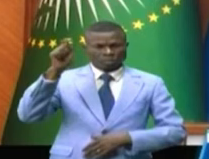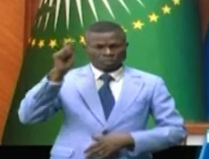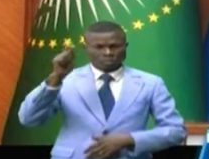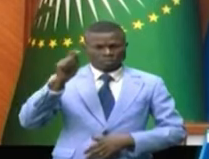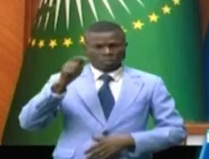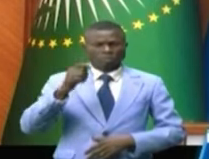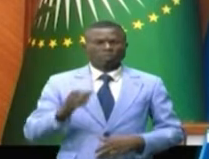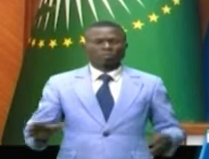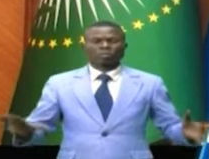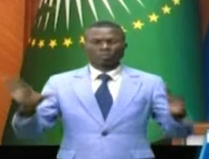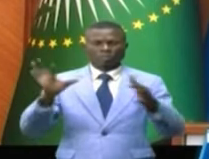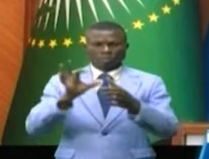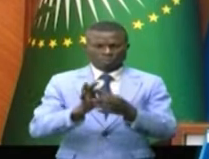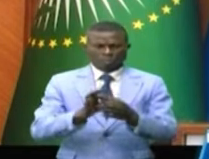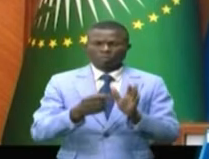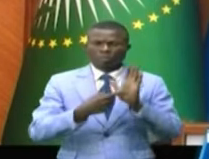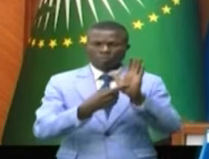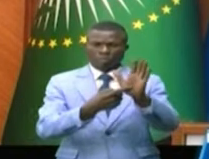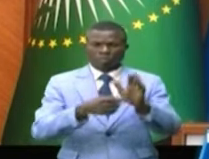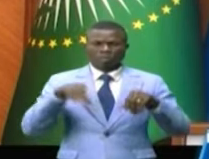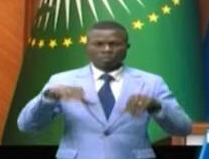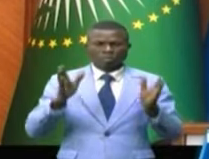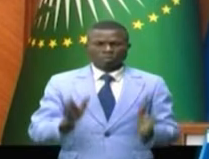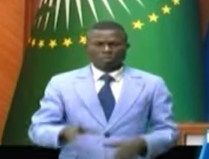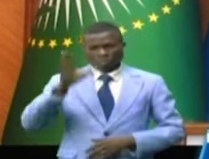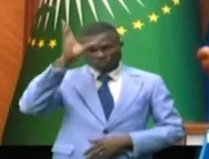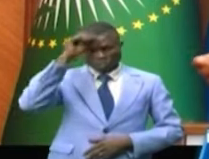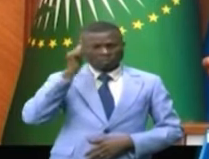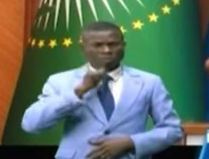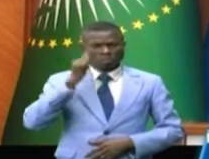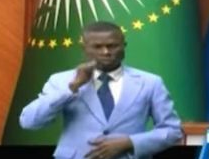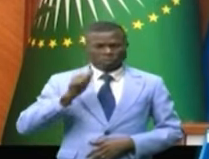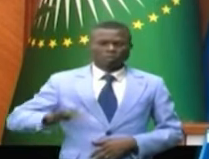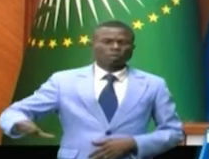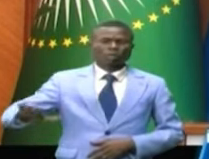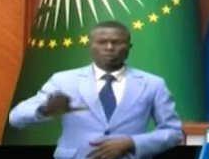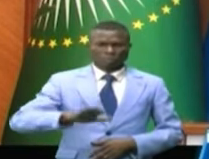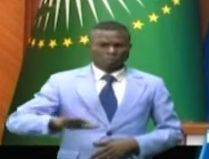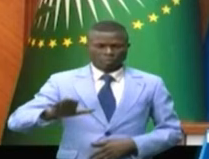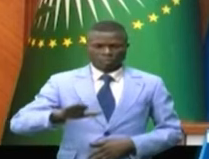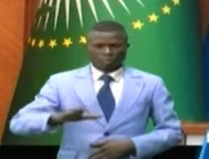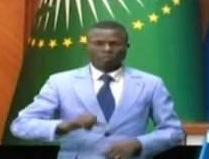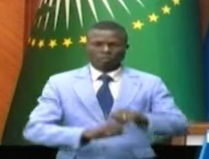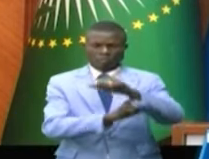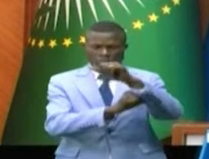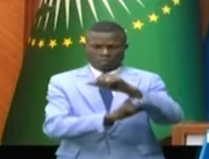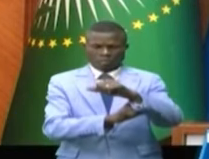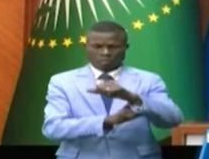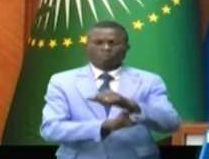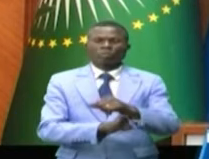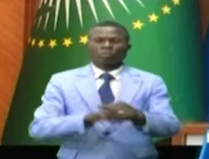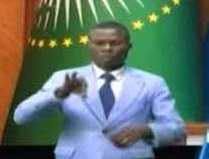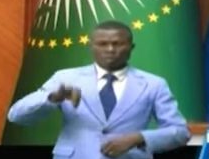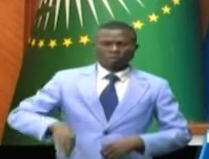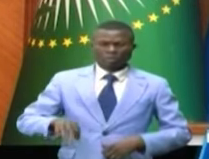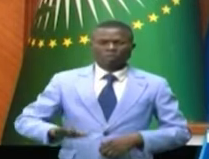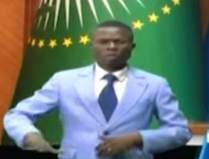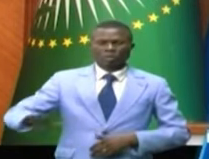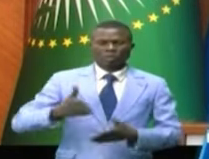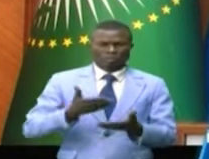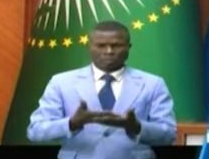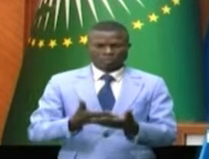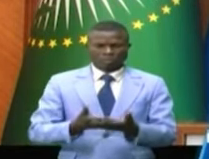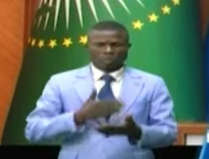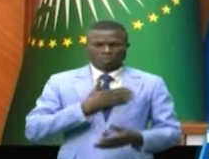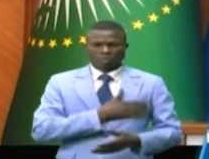la solidarité affichée par les Congolaises et Congolais de tous bords derrière cette cause nationale. Mes